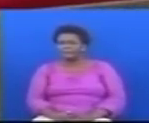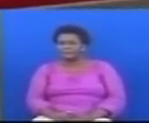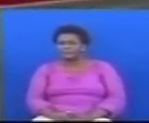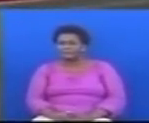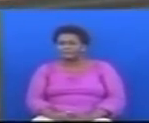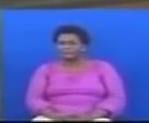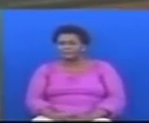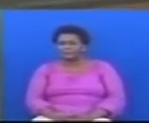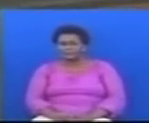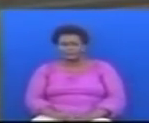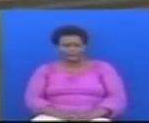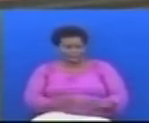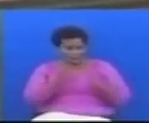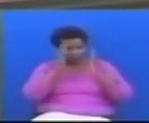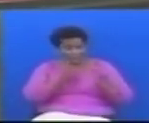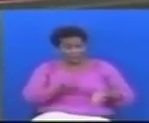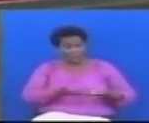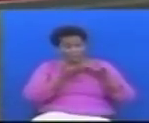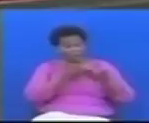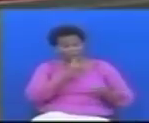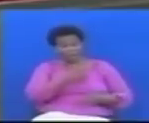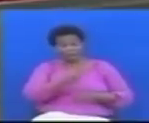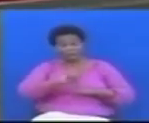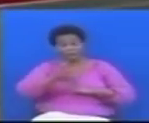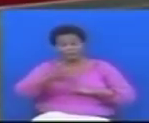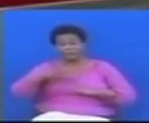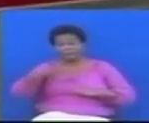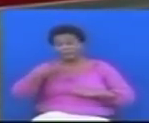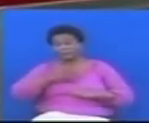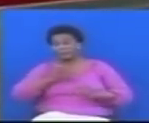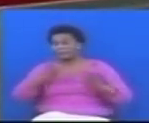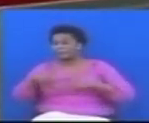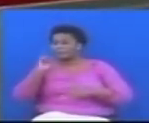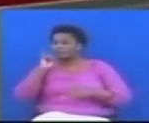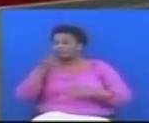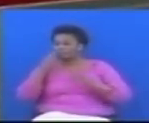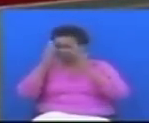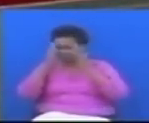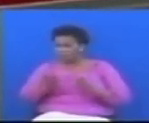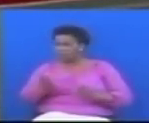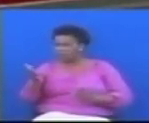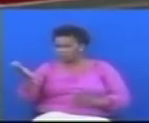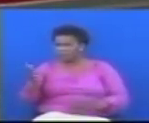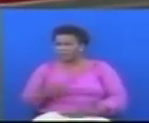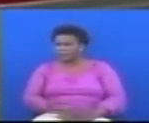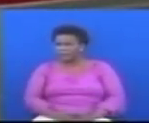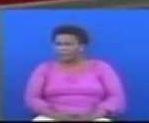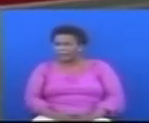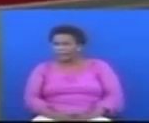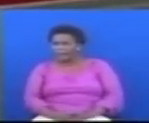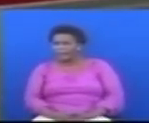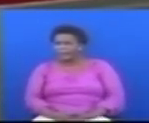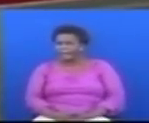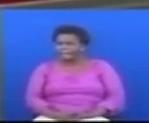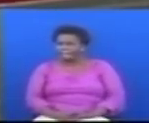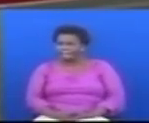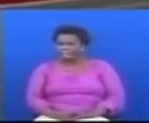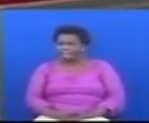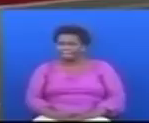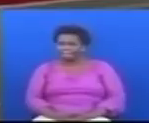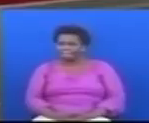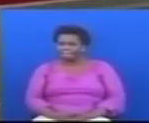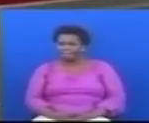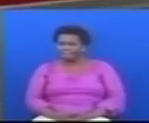Mheshimiwa Naibu Spika, kwa niaba ya Waziri wa Nishati napenda kujibu maswali mawili ya nyongeza Mheshimiwa Alan Kiula, mbunge wa Iramba